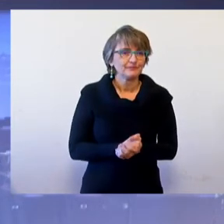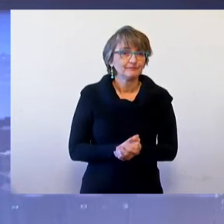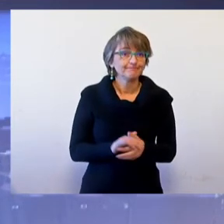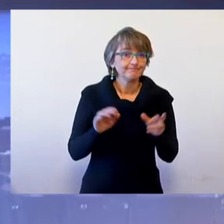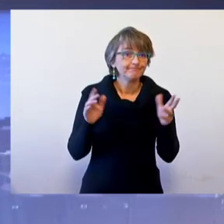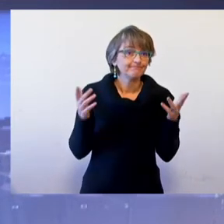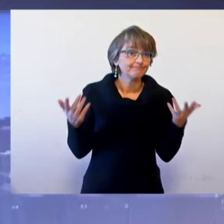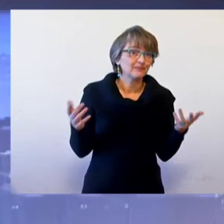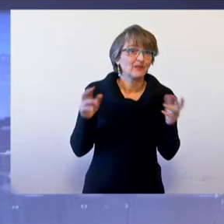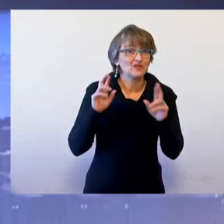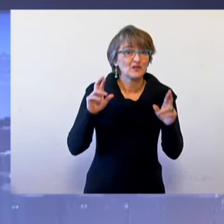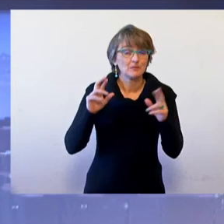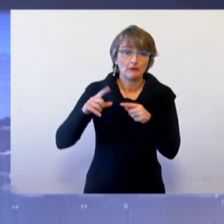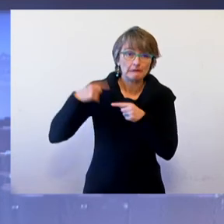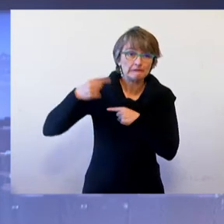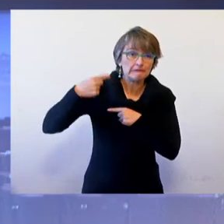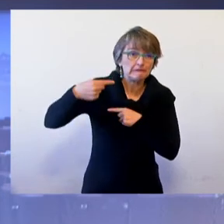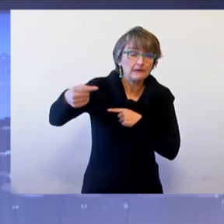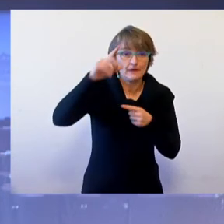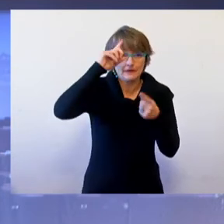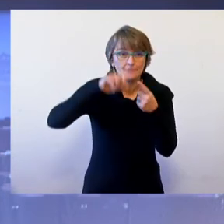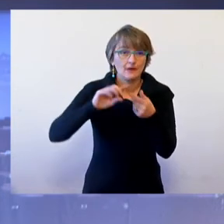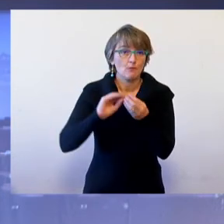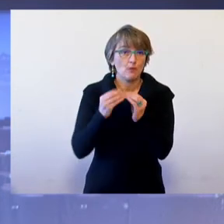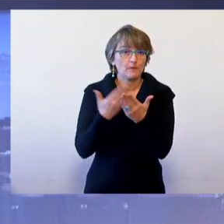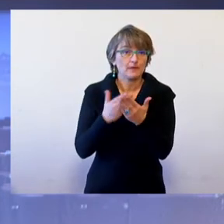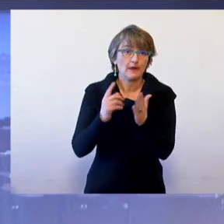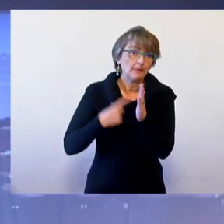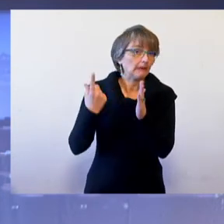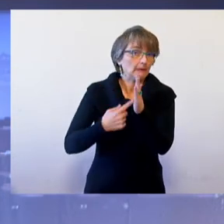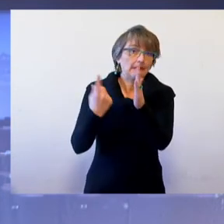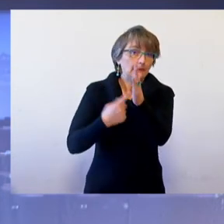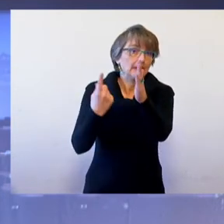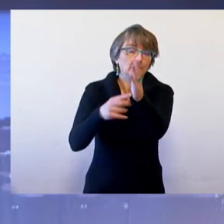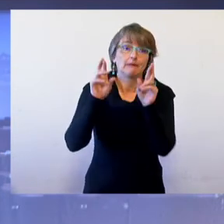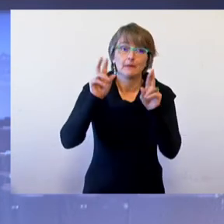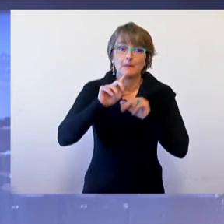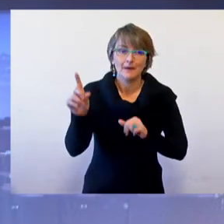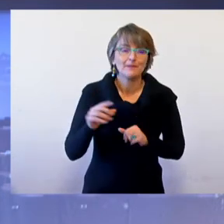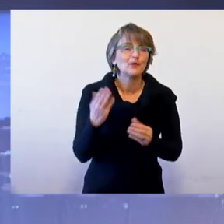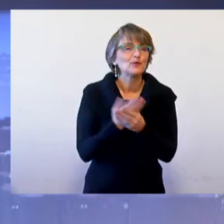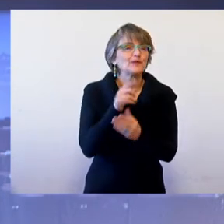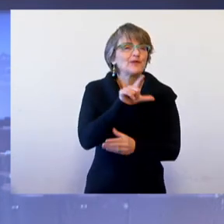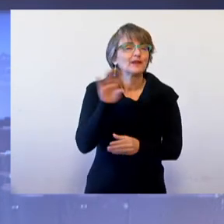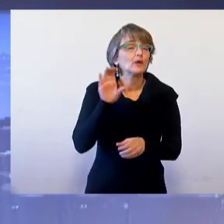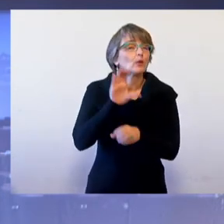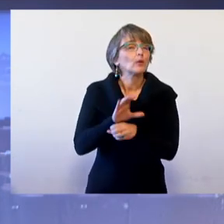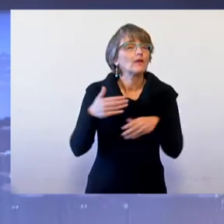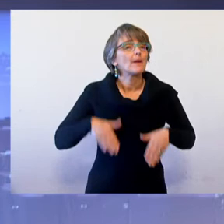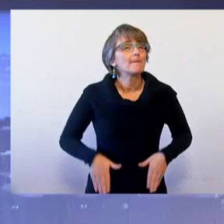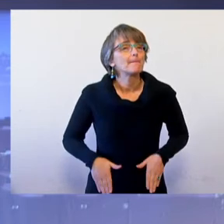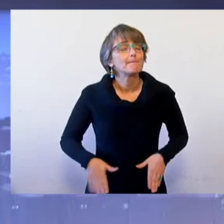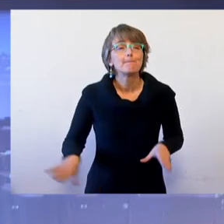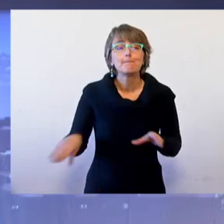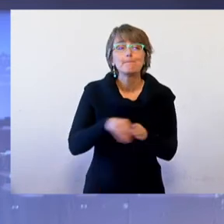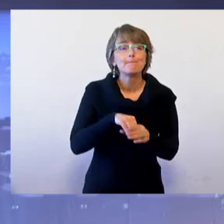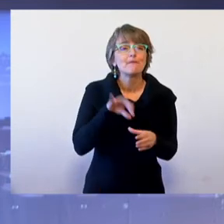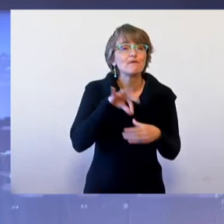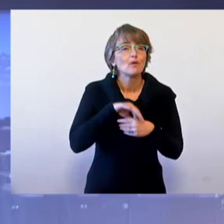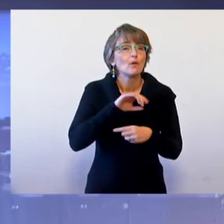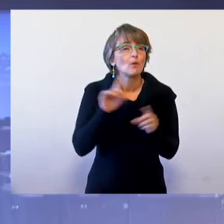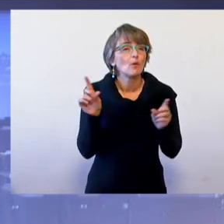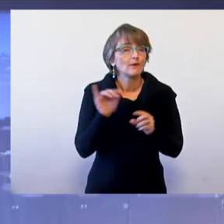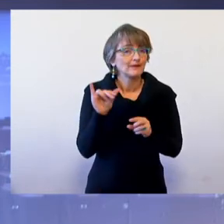Jamari, qu'on ne l'ait pas à chaque conseil municipal. Hein. Affaire 24, qui est contre, qui s'abstient, qui ne prend pas part au